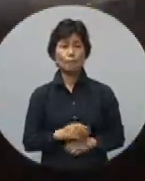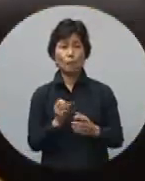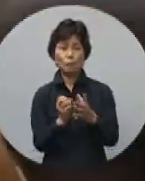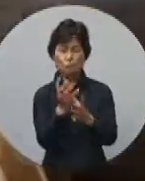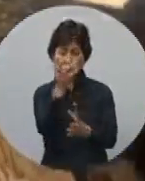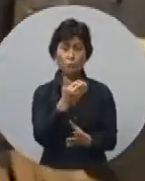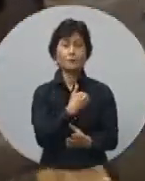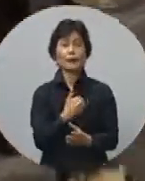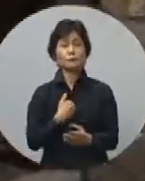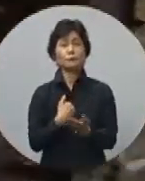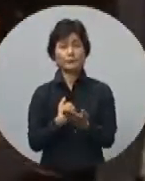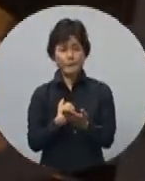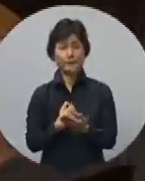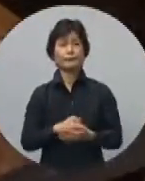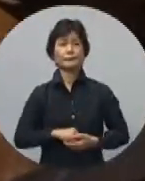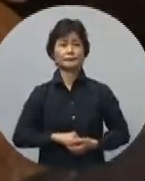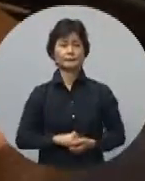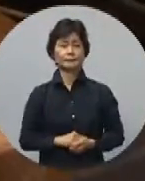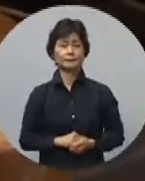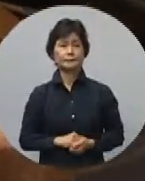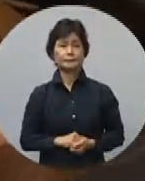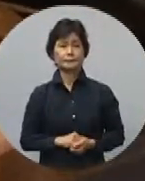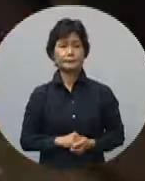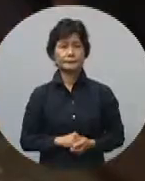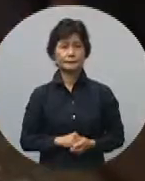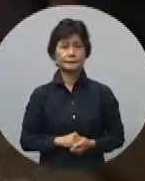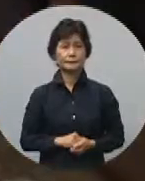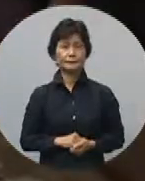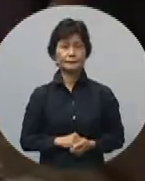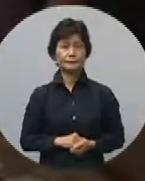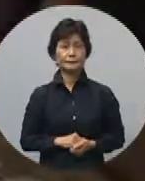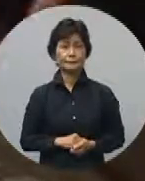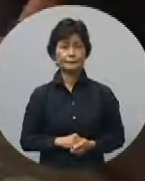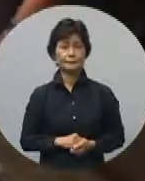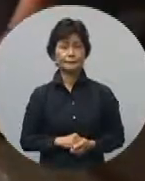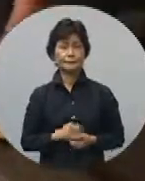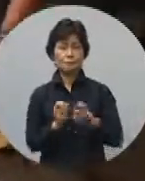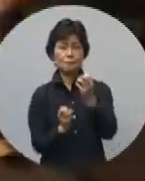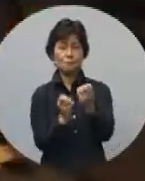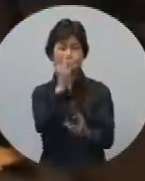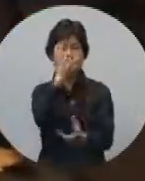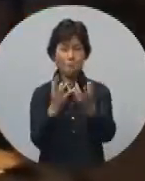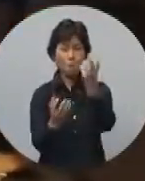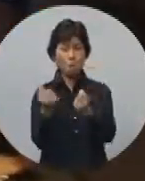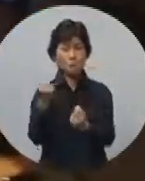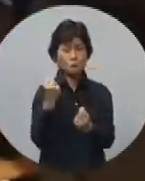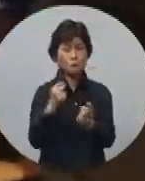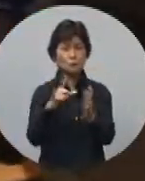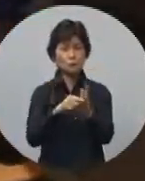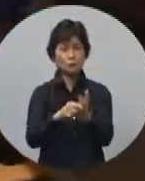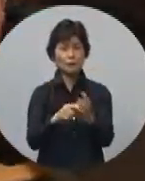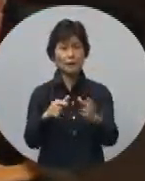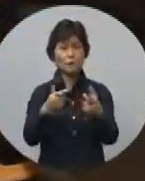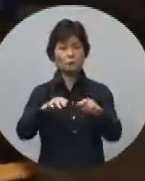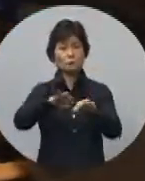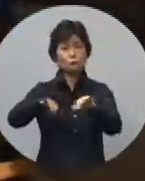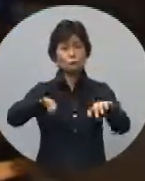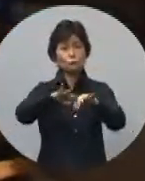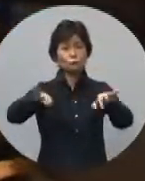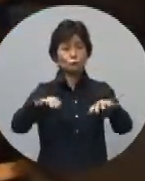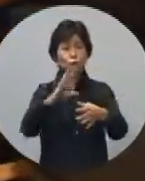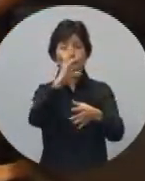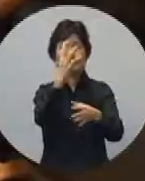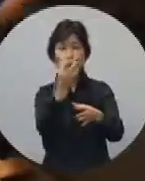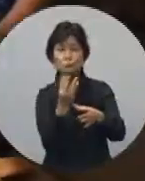なんかもう、 やっぱもう燃え上がってきたね。 もう大丈夫です ね。 で、あんまりこう火の勢いが強すぎるんだったら、ちょっとこう崩してあげれば。 崩して